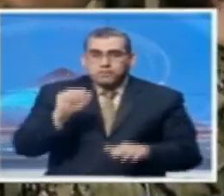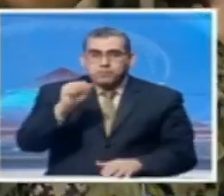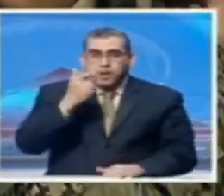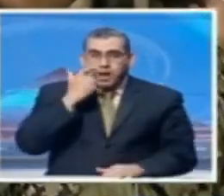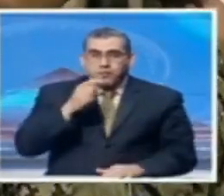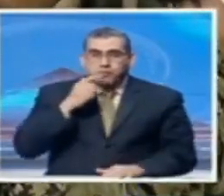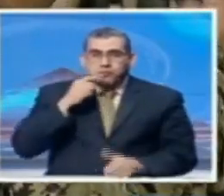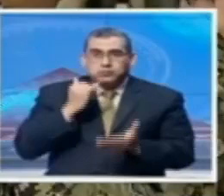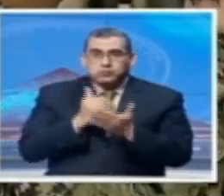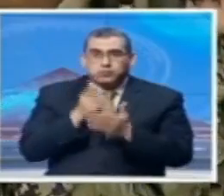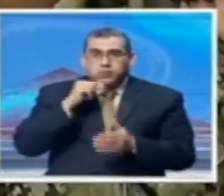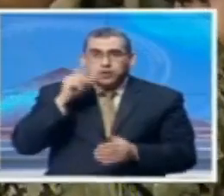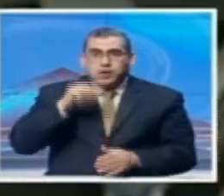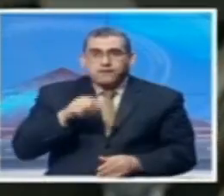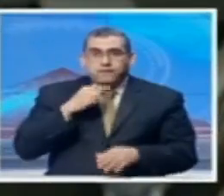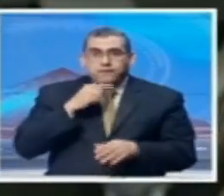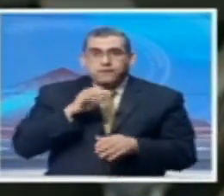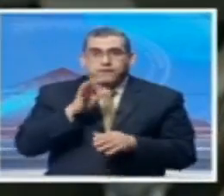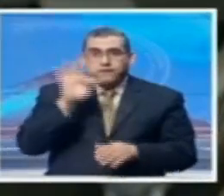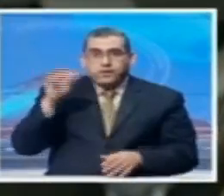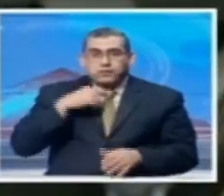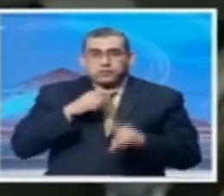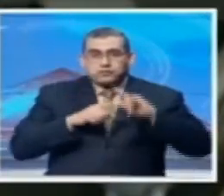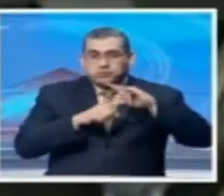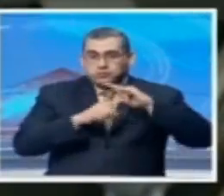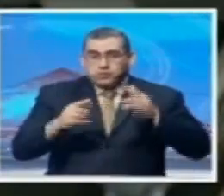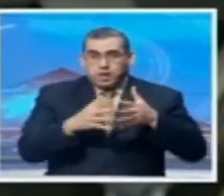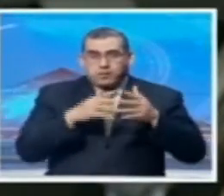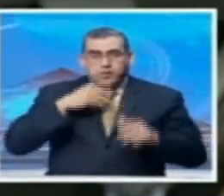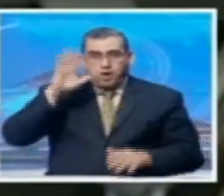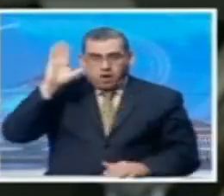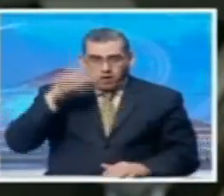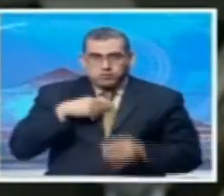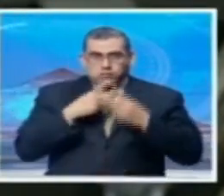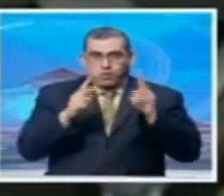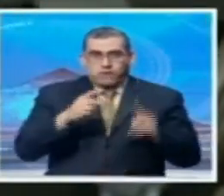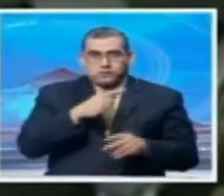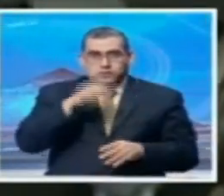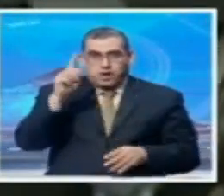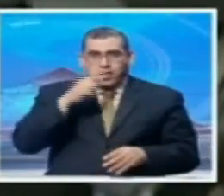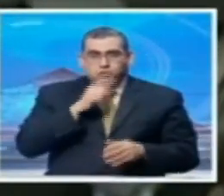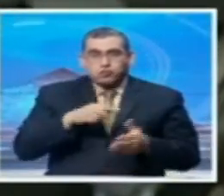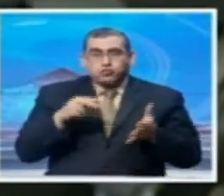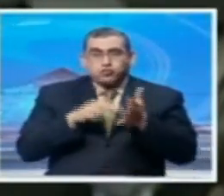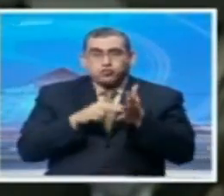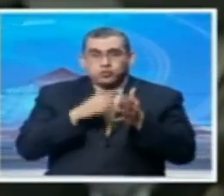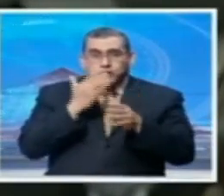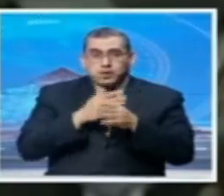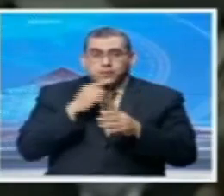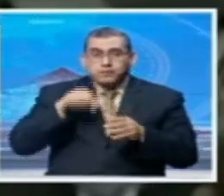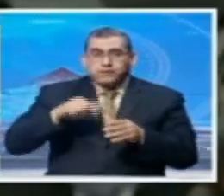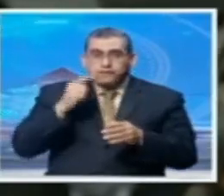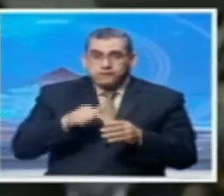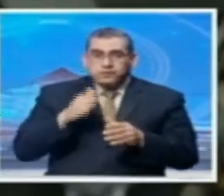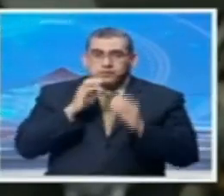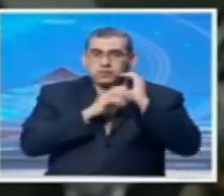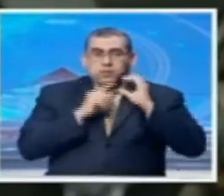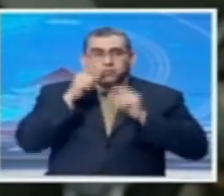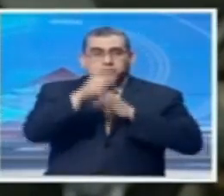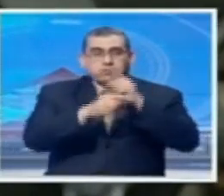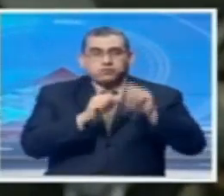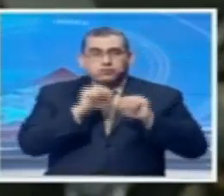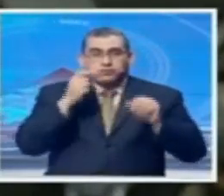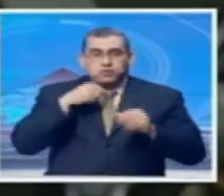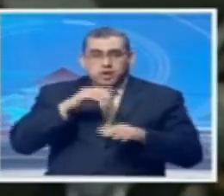بينما عربت فرنسا عن تأييدها للضربات الأمريكية في سوريا مشيرة إلى أنها جاءت ردا على الهجمات